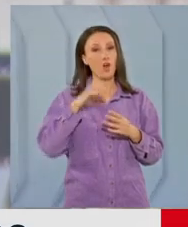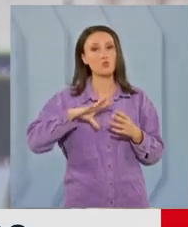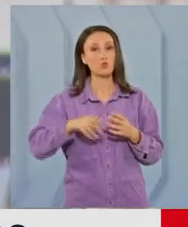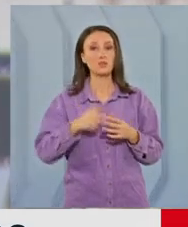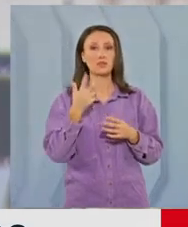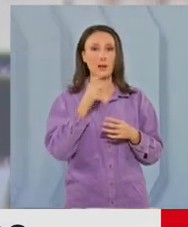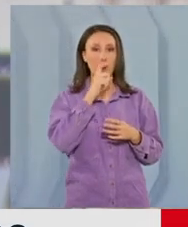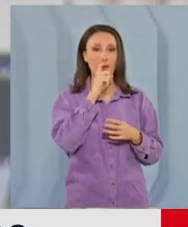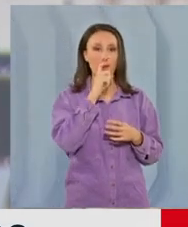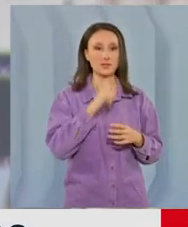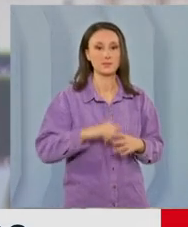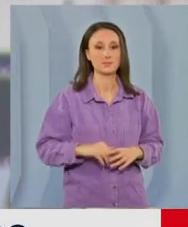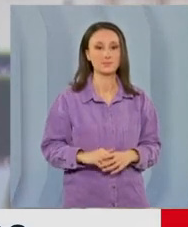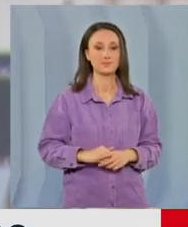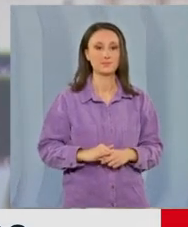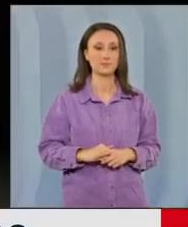cu alți trei indivizi.